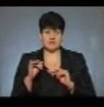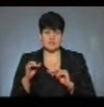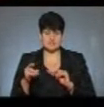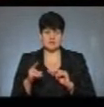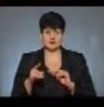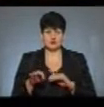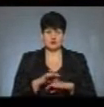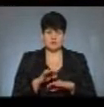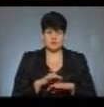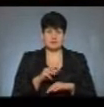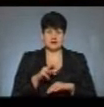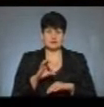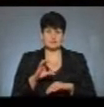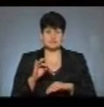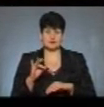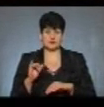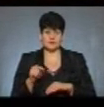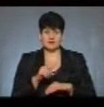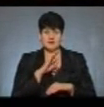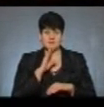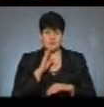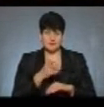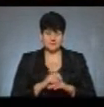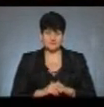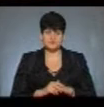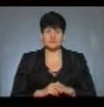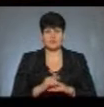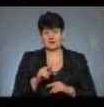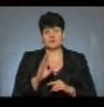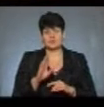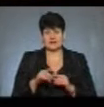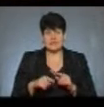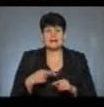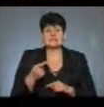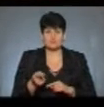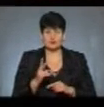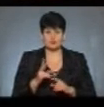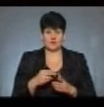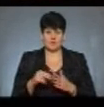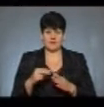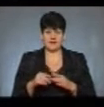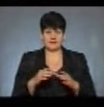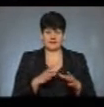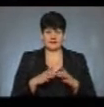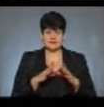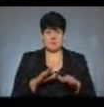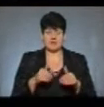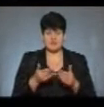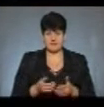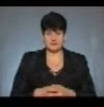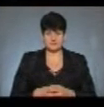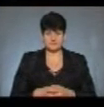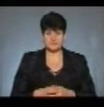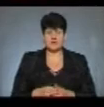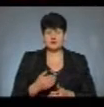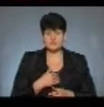чоловіка Михайла Старотюка і її маму Дані Белінської. Так що вони будуть наступні, хто будуть купувати диски і передавати естафету. Ініціювали